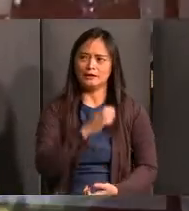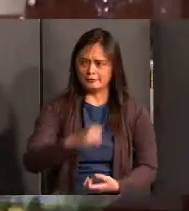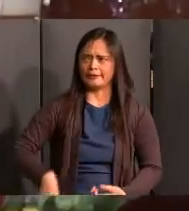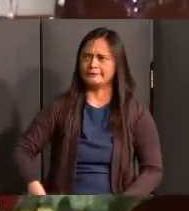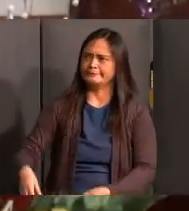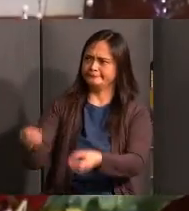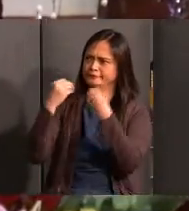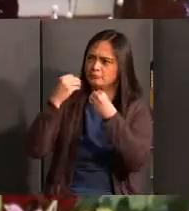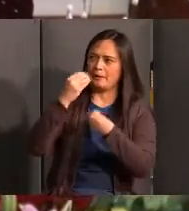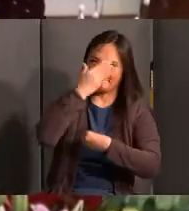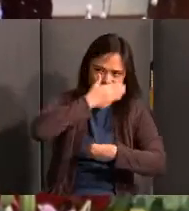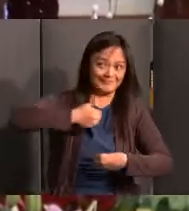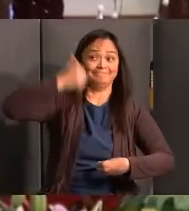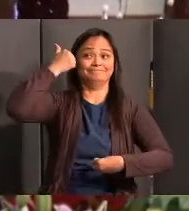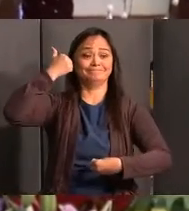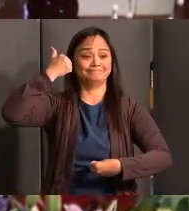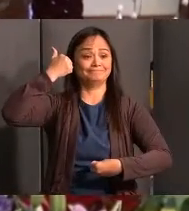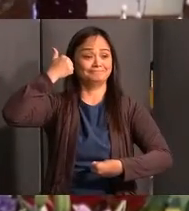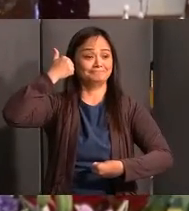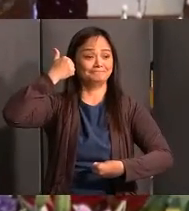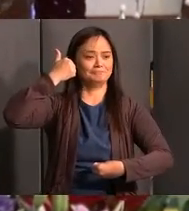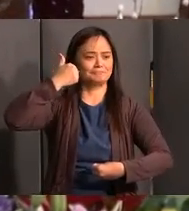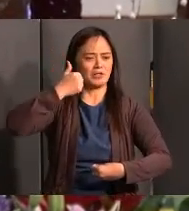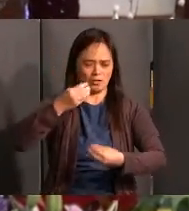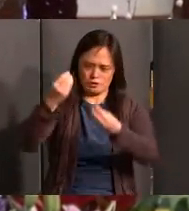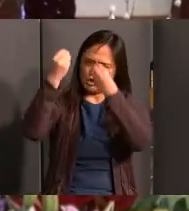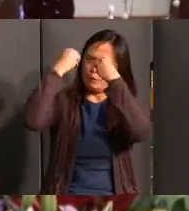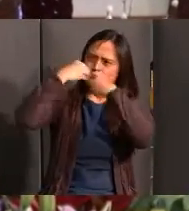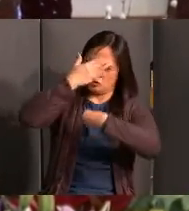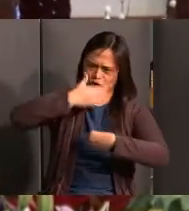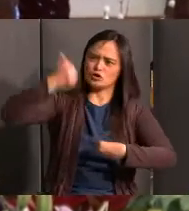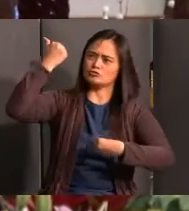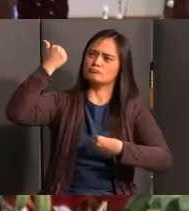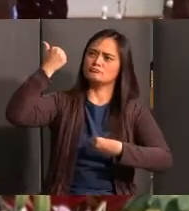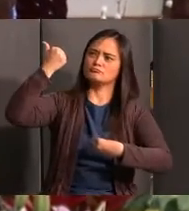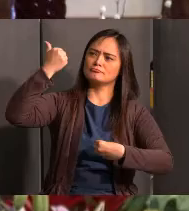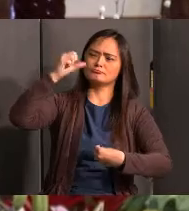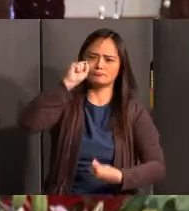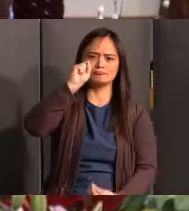ay tagumpay. Correct. Success.